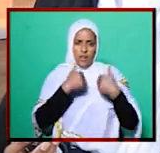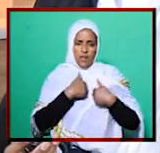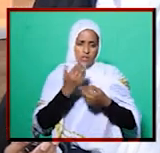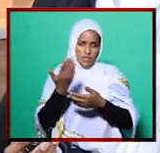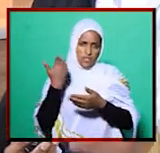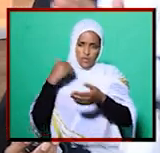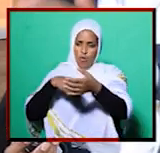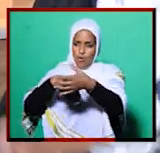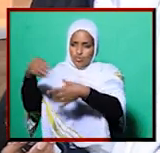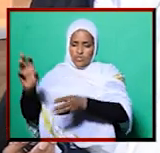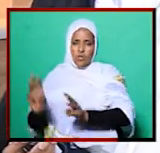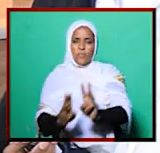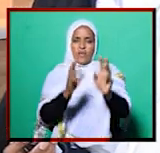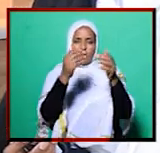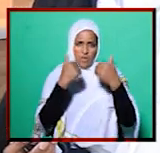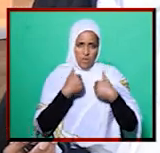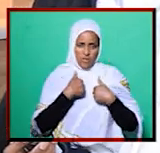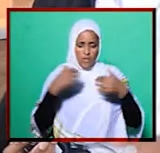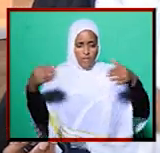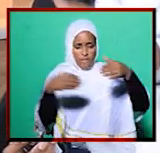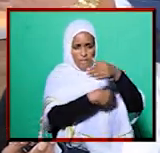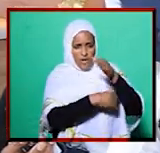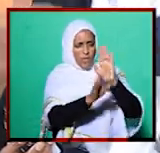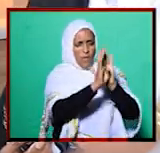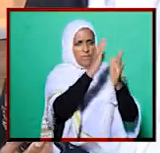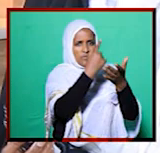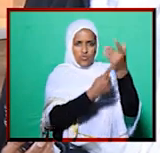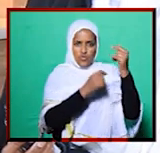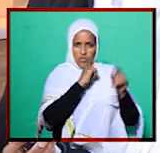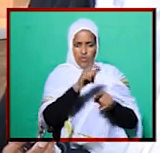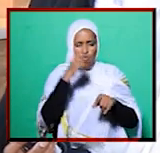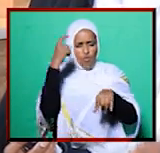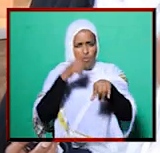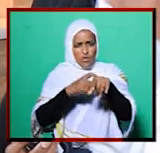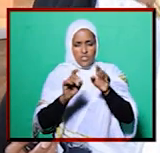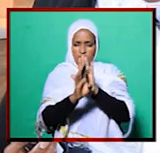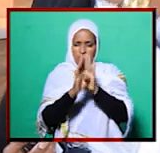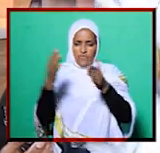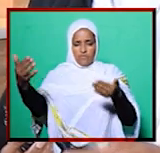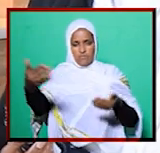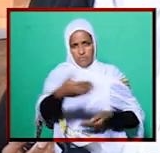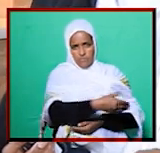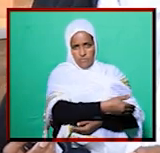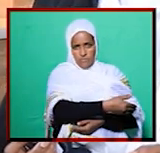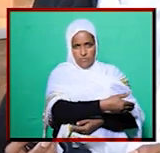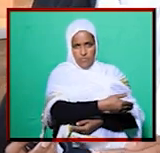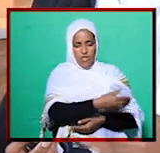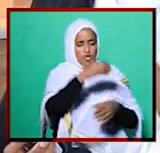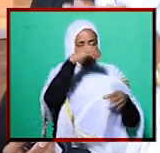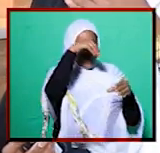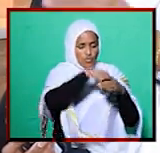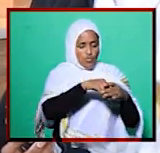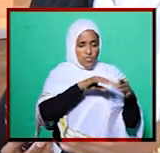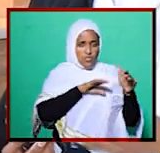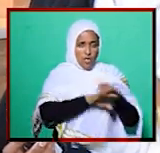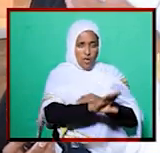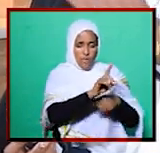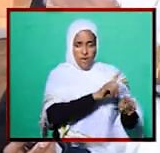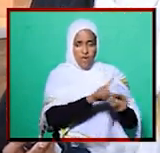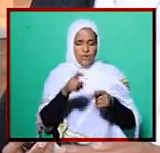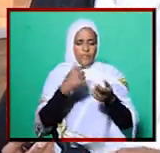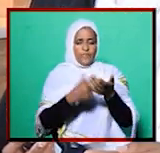አላት። መግቢያ በር ብቻ አይደለም ያላት፣ ሁል ጊዜ ክፍት ናት፣ ታስገባለች። ከውስጥ ገብቶ ደግሞ